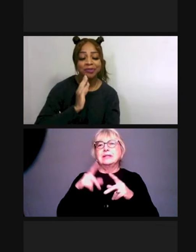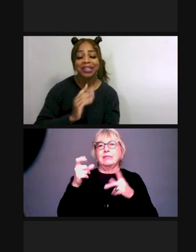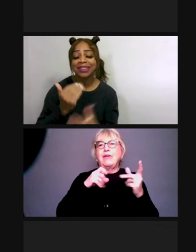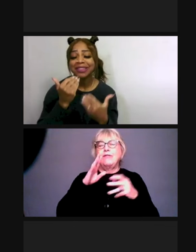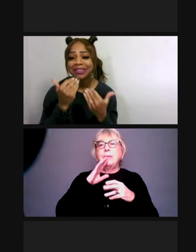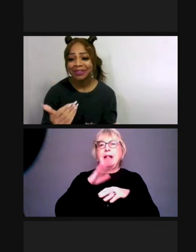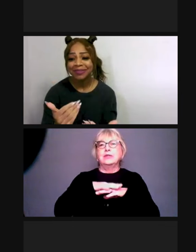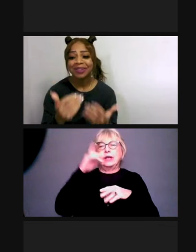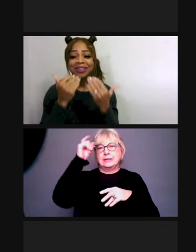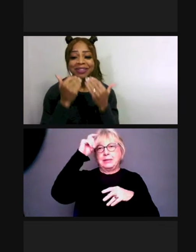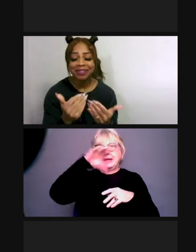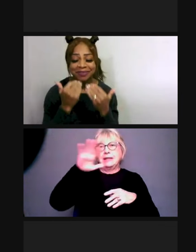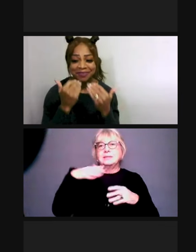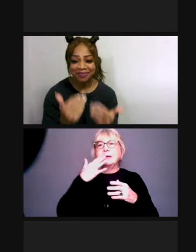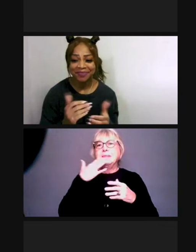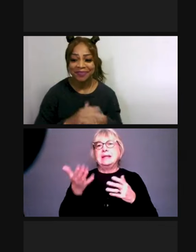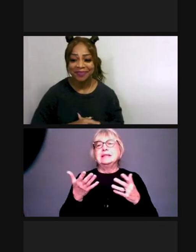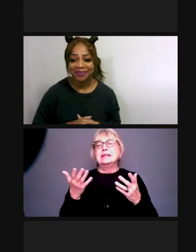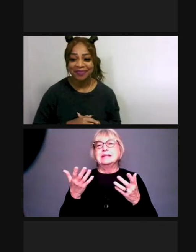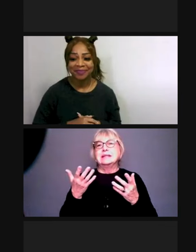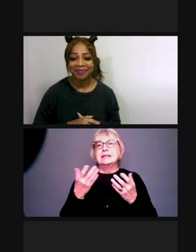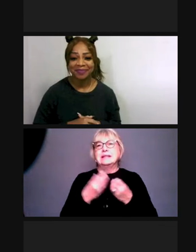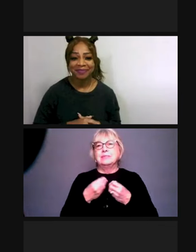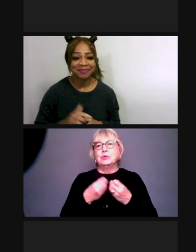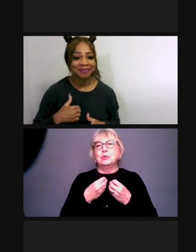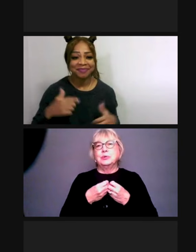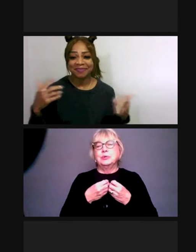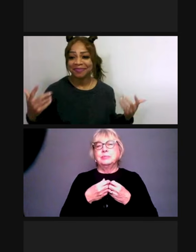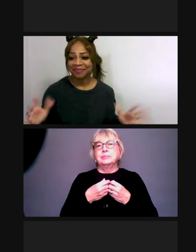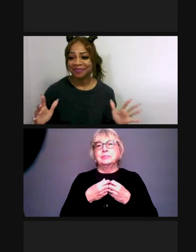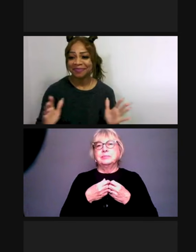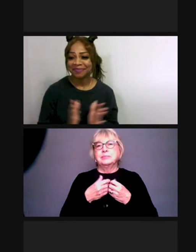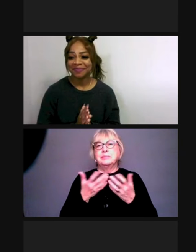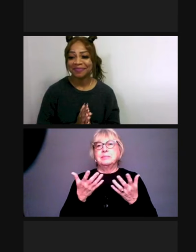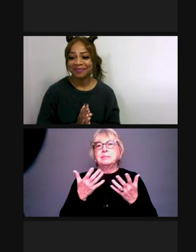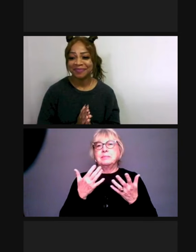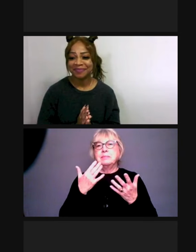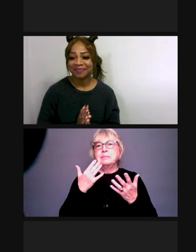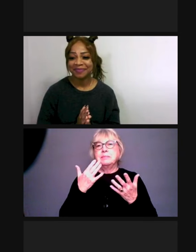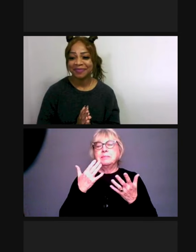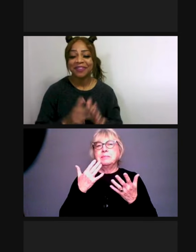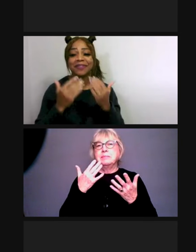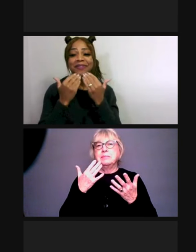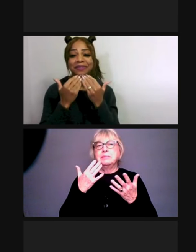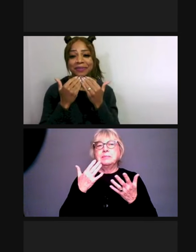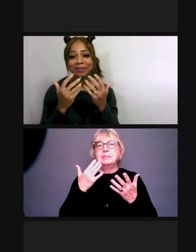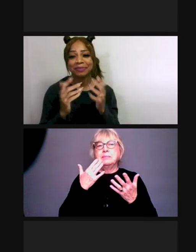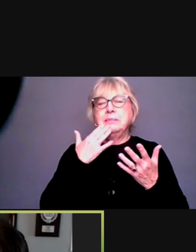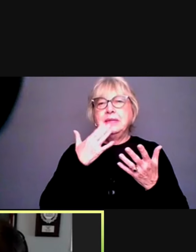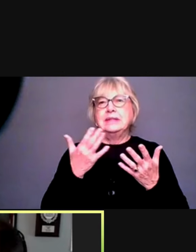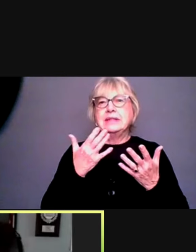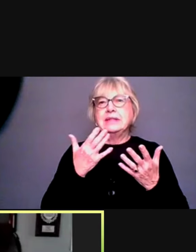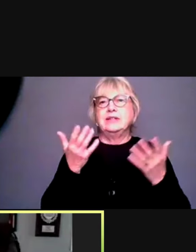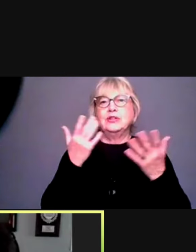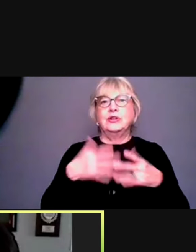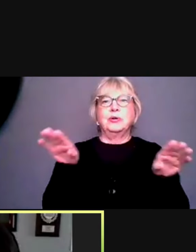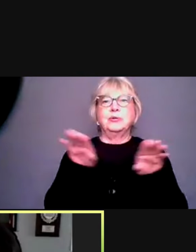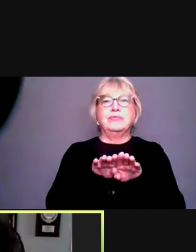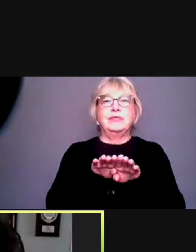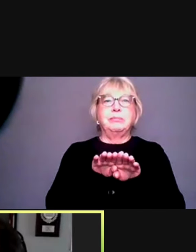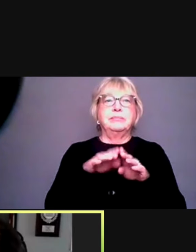alors merci merci encore à chacun chacune et donc je clôt la session